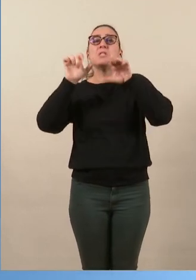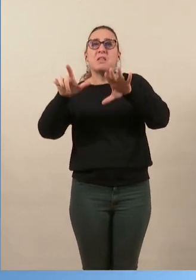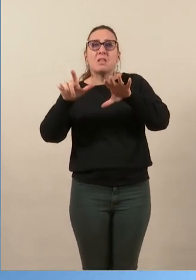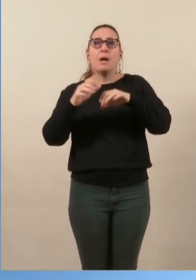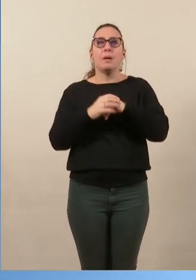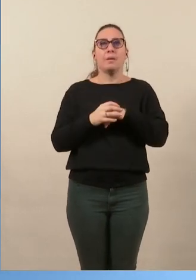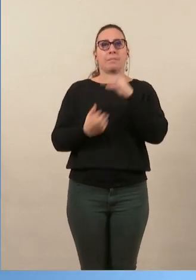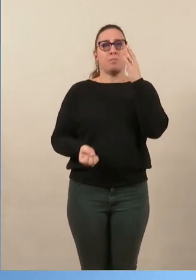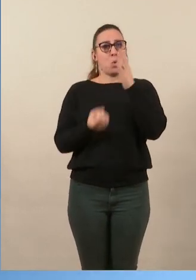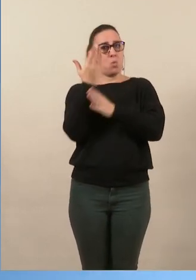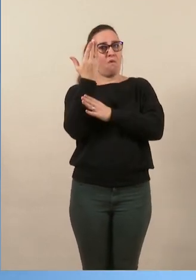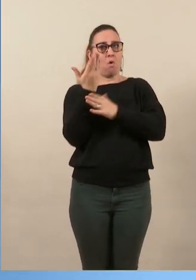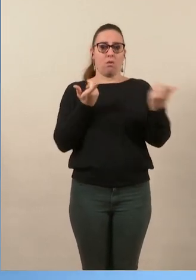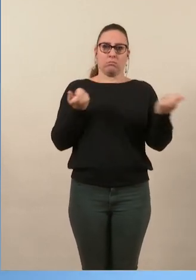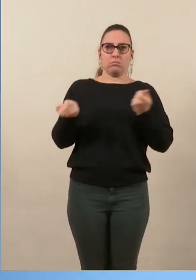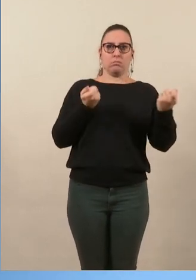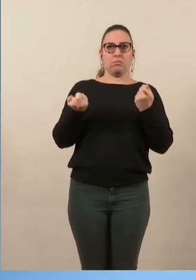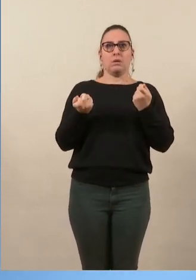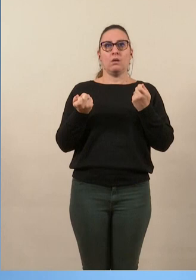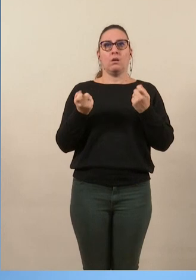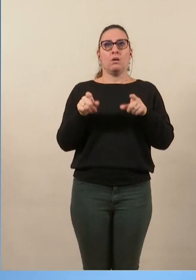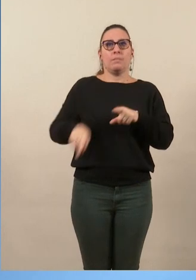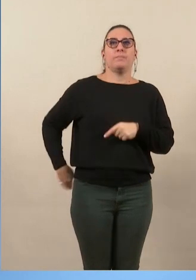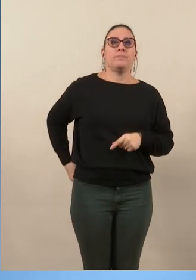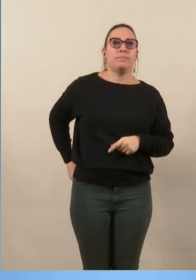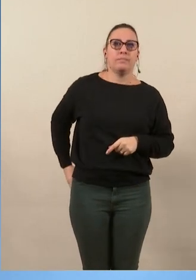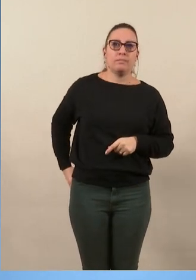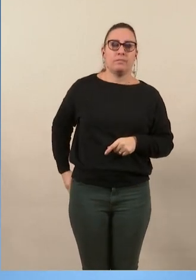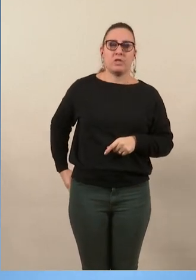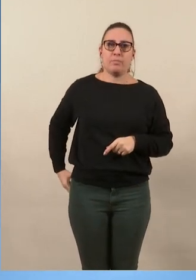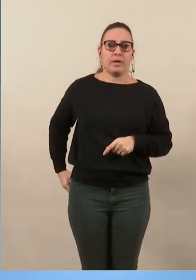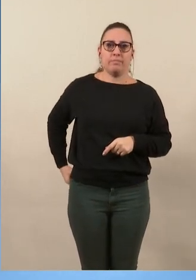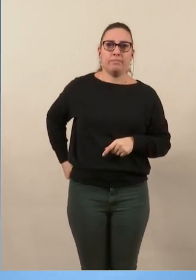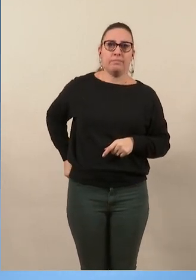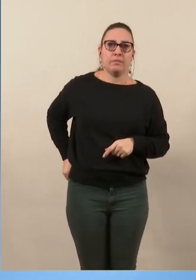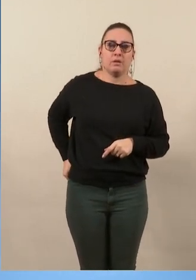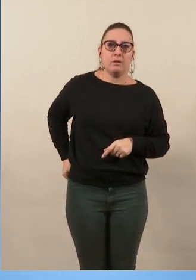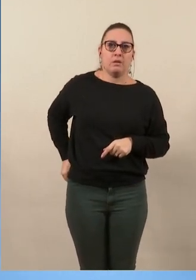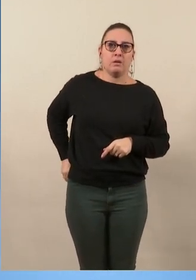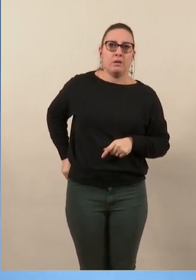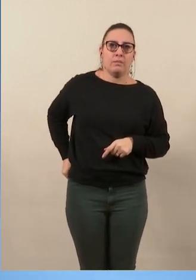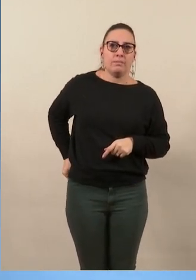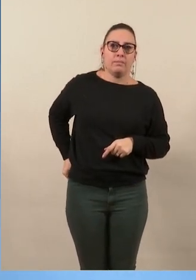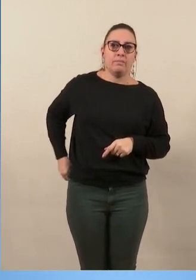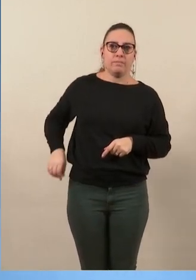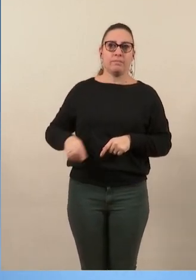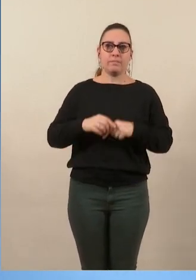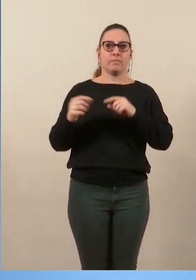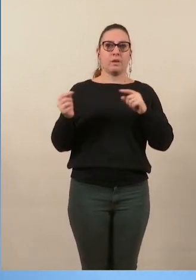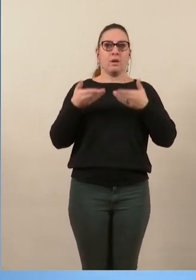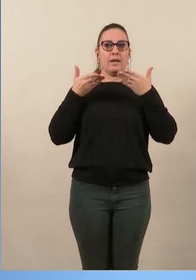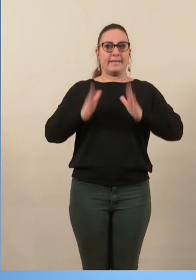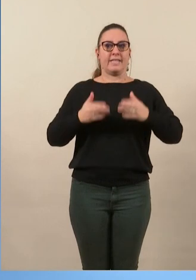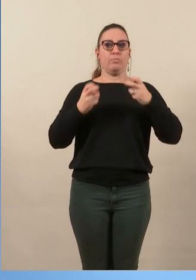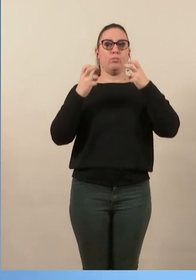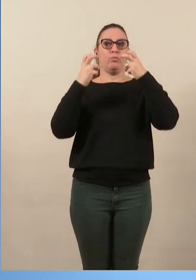de nouvelles mesure et d'ailleurs délibéré sous l'impulsion de Nicolas Beron Pérez pour augmenter encore et répartir ce maillage de de